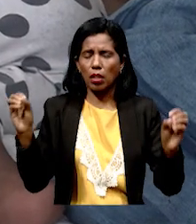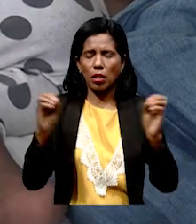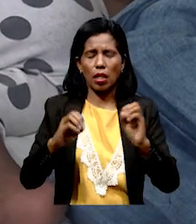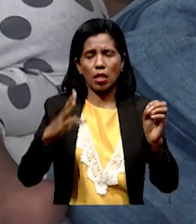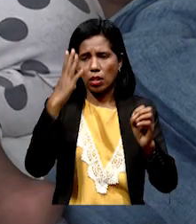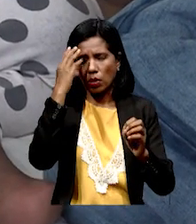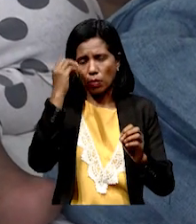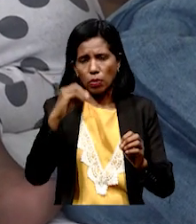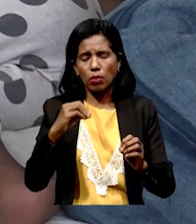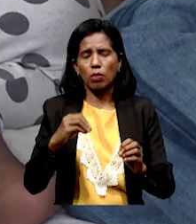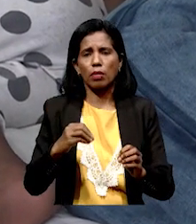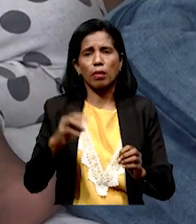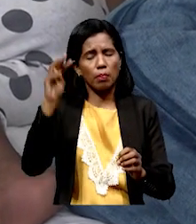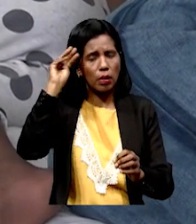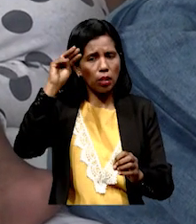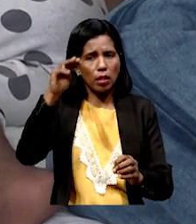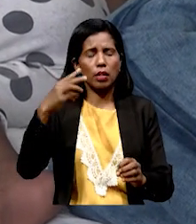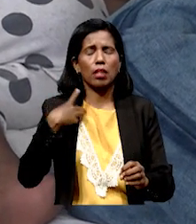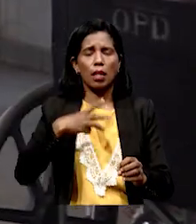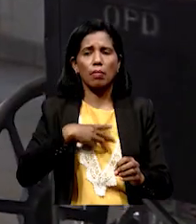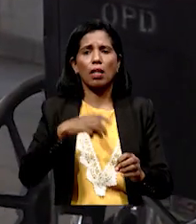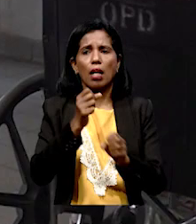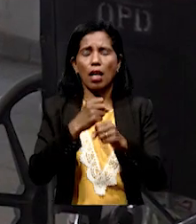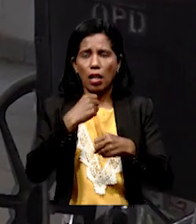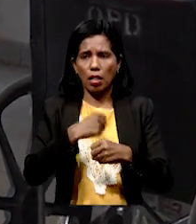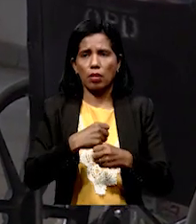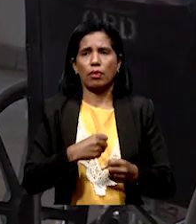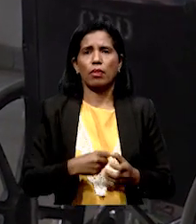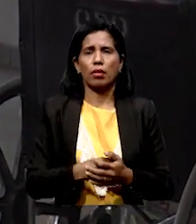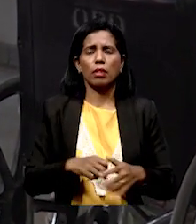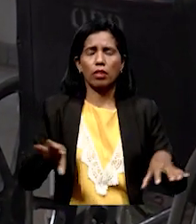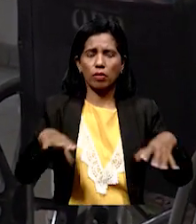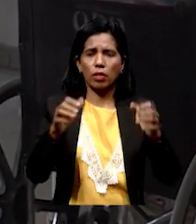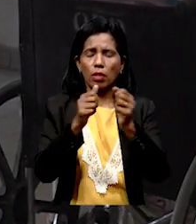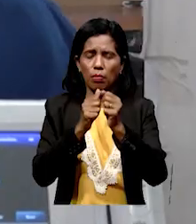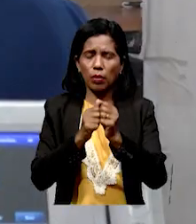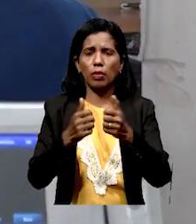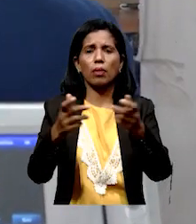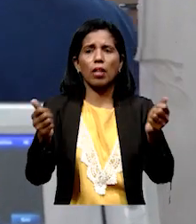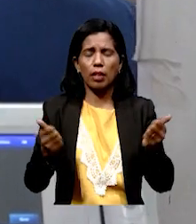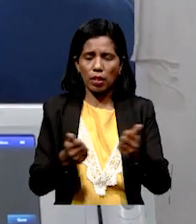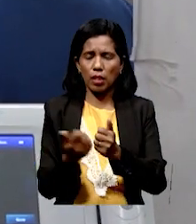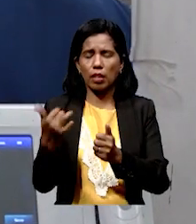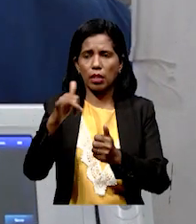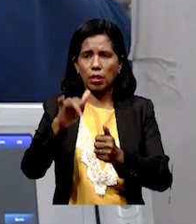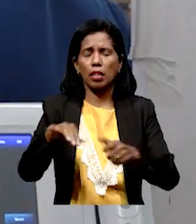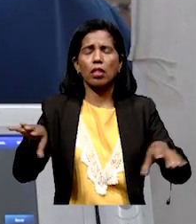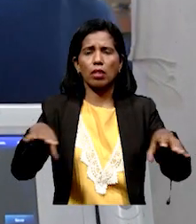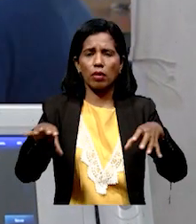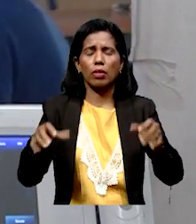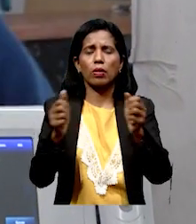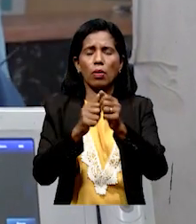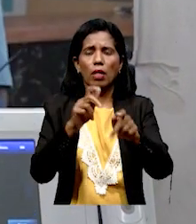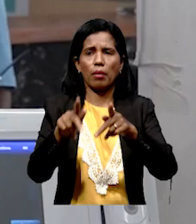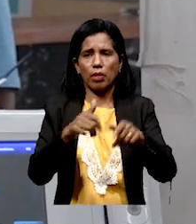senhor ministra, nio renta, ami yakraik halao, kolabora ho agencia, coordena ho ema selu,